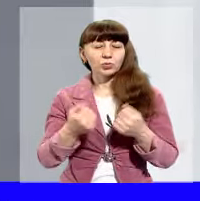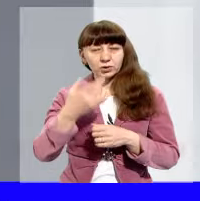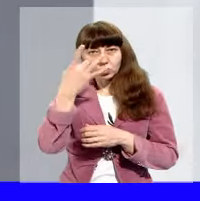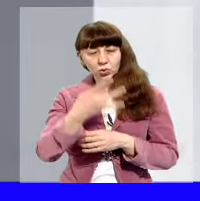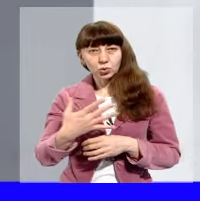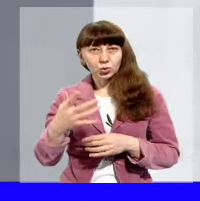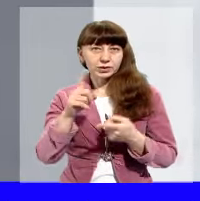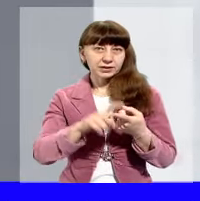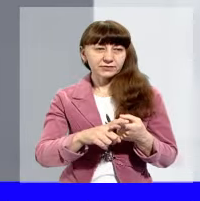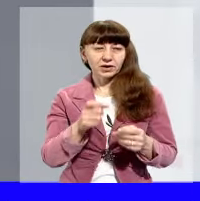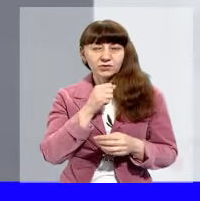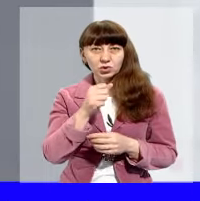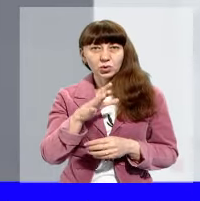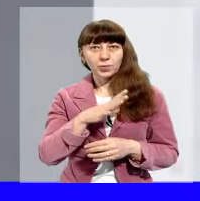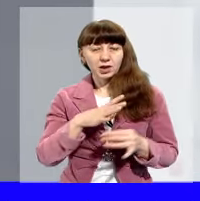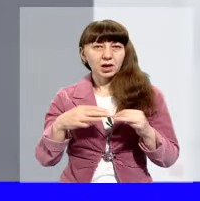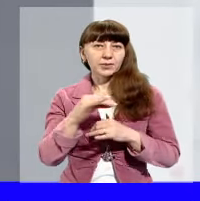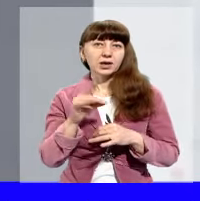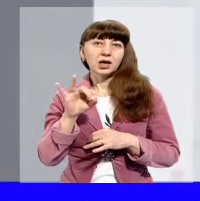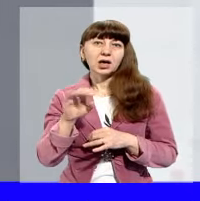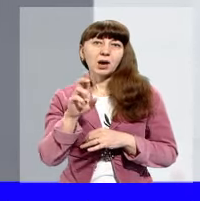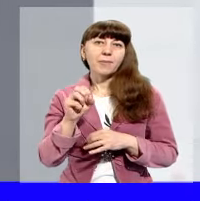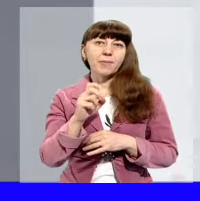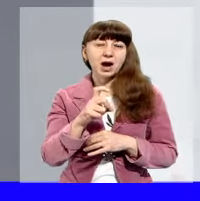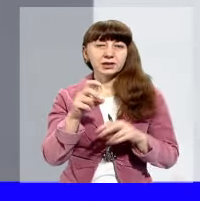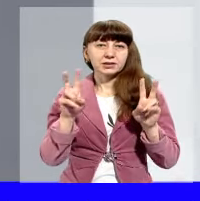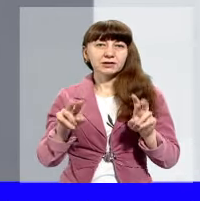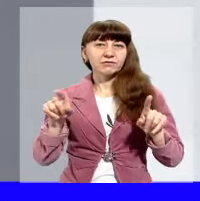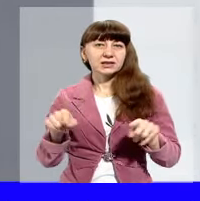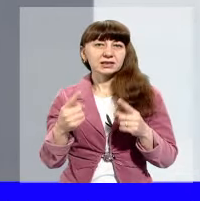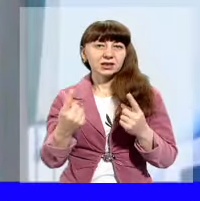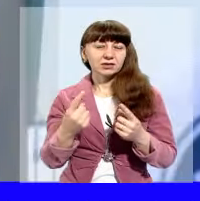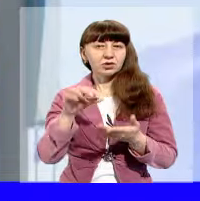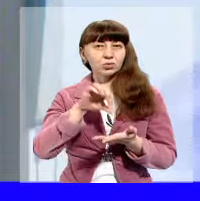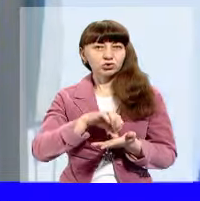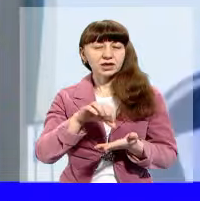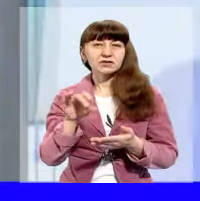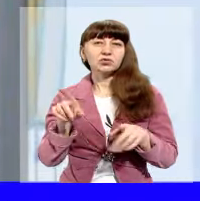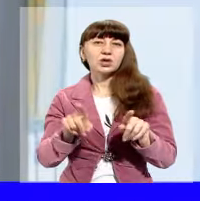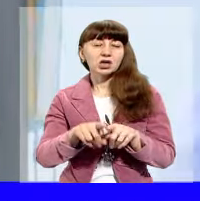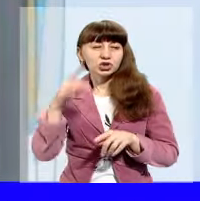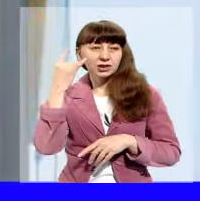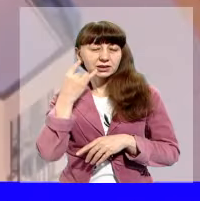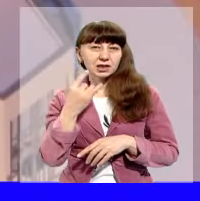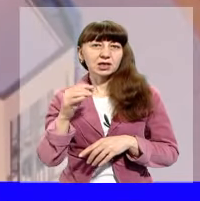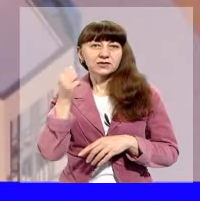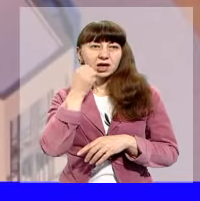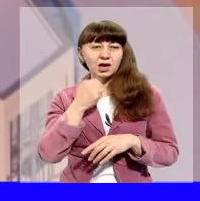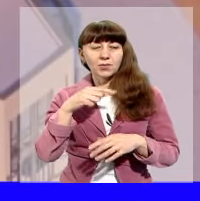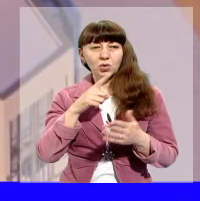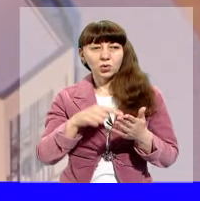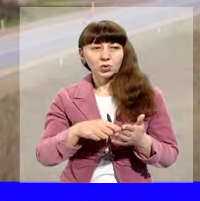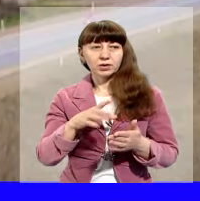Қазақстан атсалысып отыр. Тарихи Физули қаласында Құрманғазы шығармашылық орталығын сыйға тартты. Қазақстандық компаниялар өзге де нысандардың